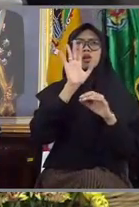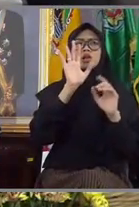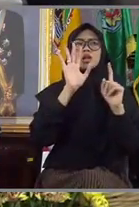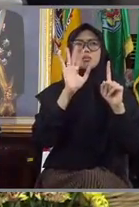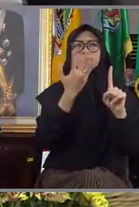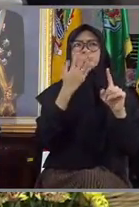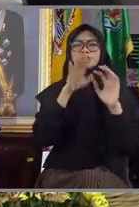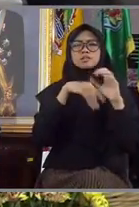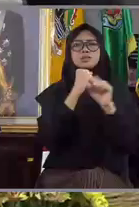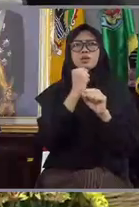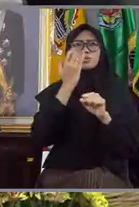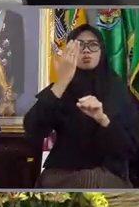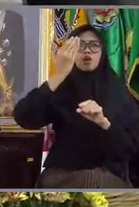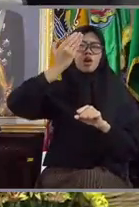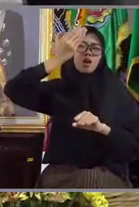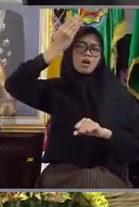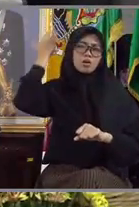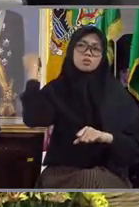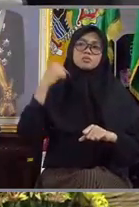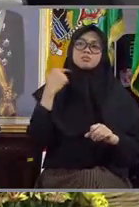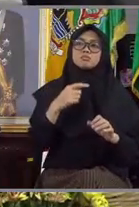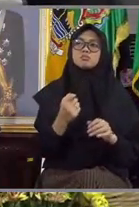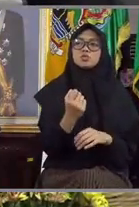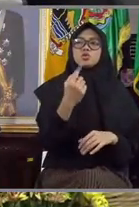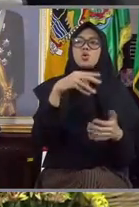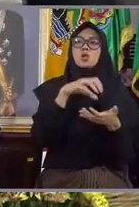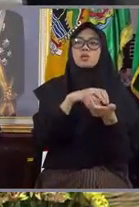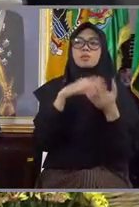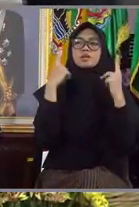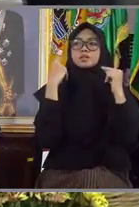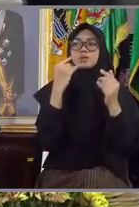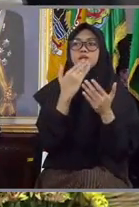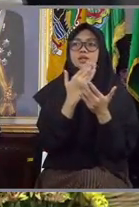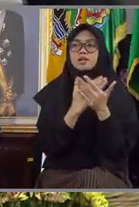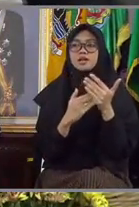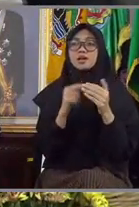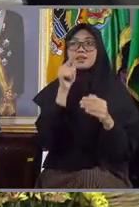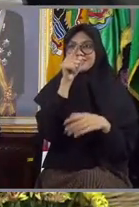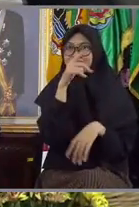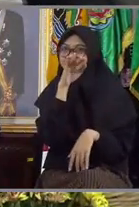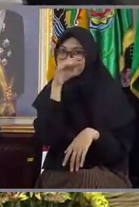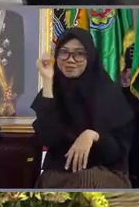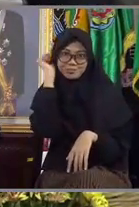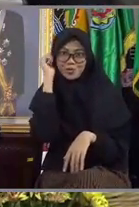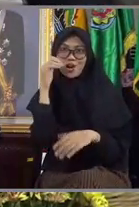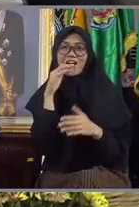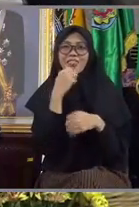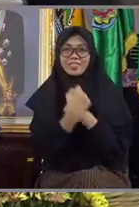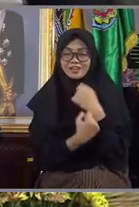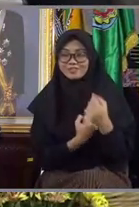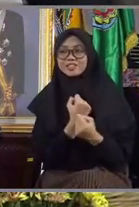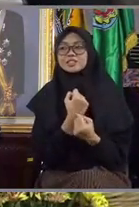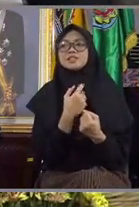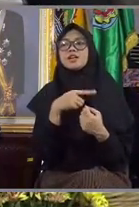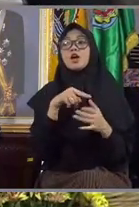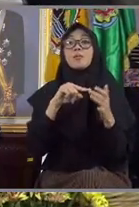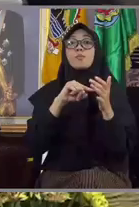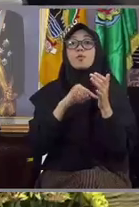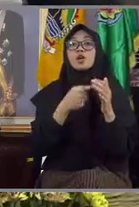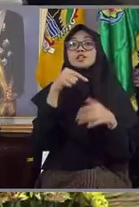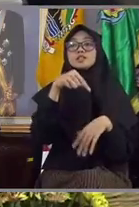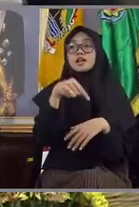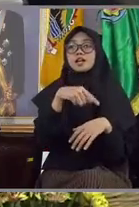sekarang saya wujudkan di Jawa Tengah. Bu, sebagai aktivis, ya. Saya kasih PR nih. Mulai